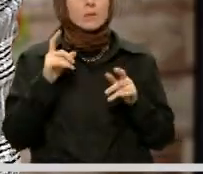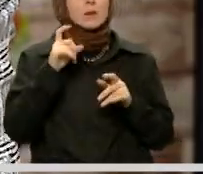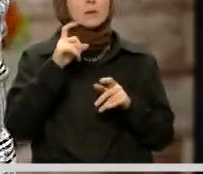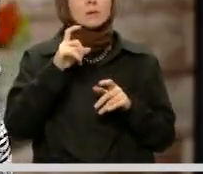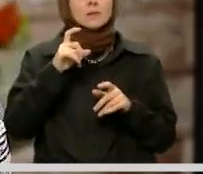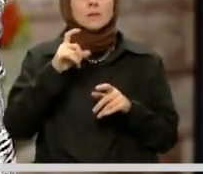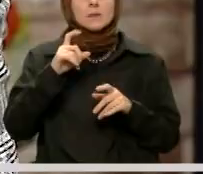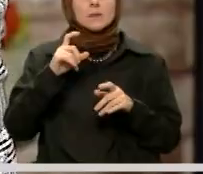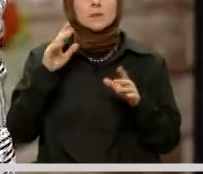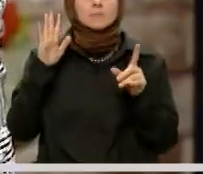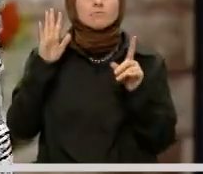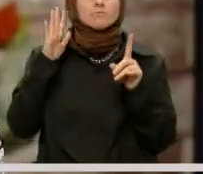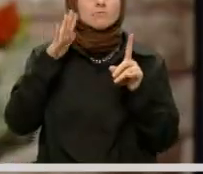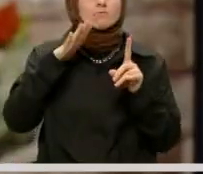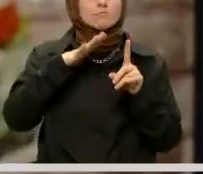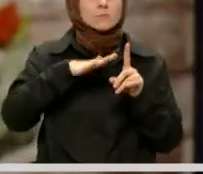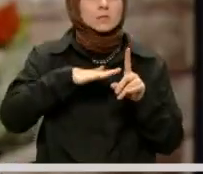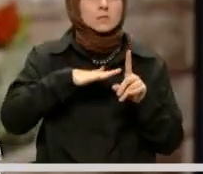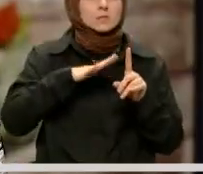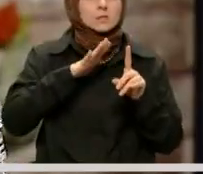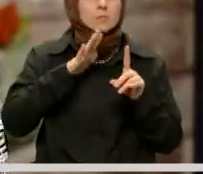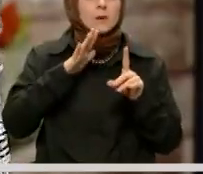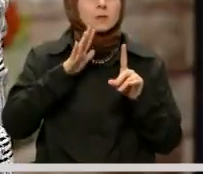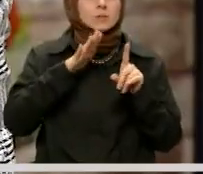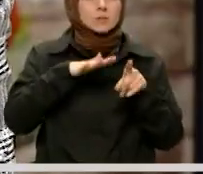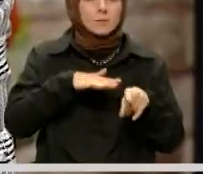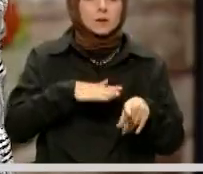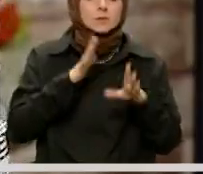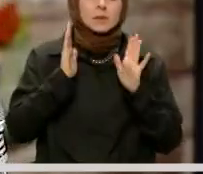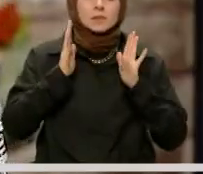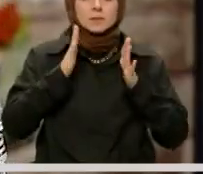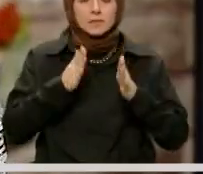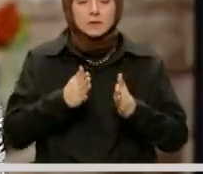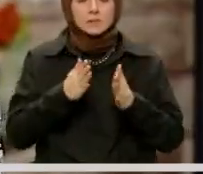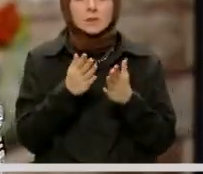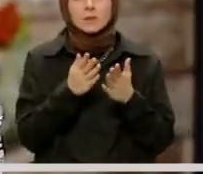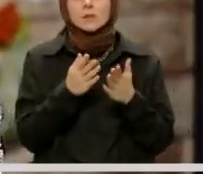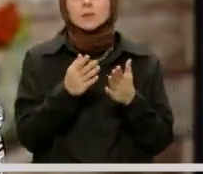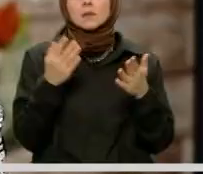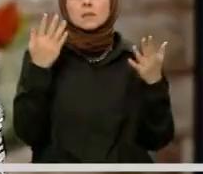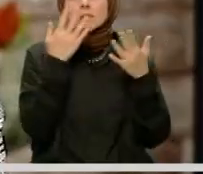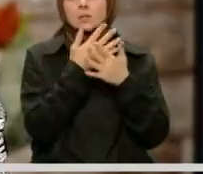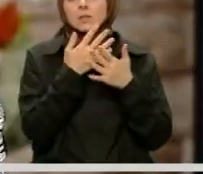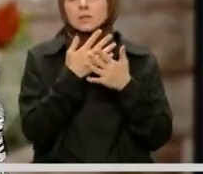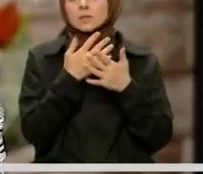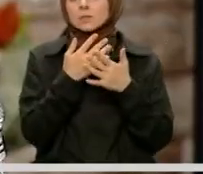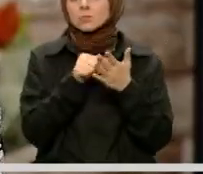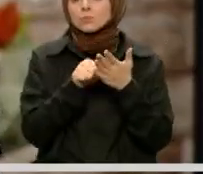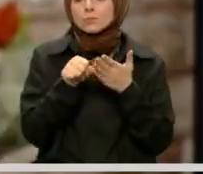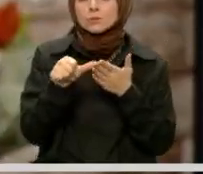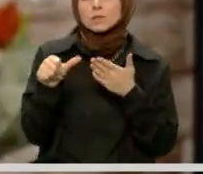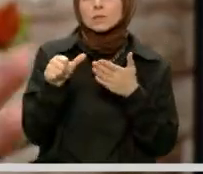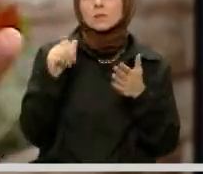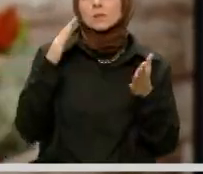kadar ibadet etmiş olur, uyusa bile. Kim sabahı da cemaatle kılarsa gecenin kalan yarısını da ibadetle geçirmiş